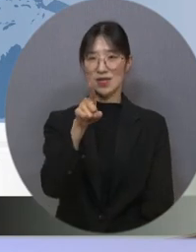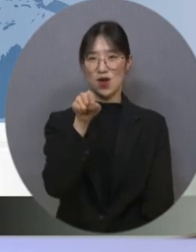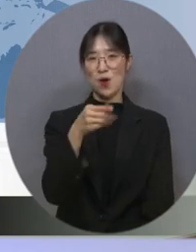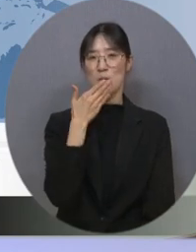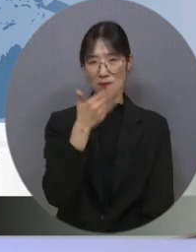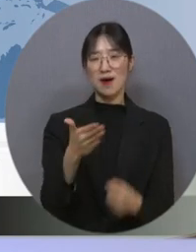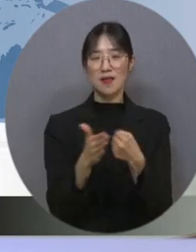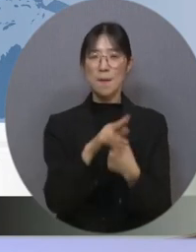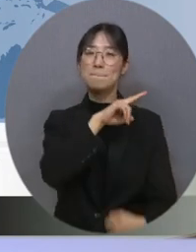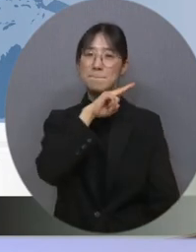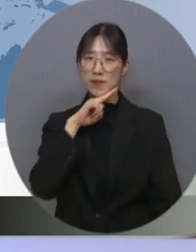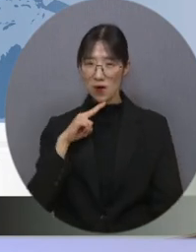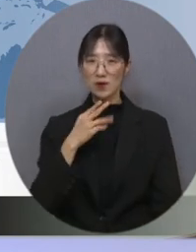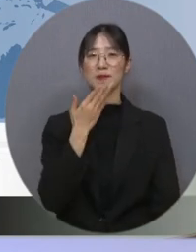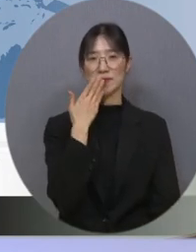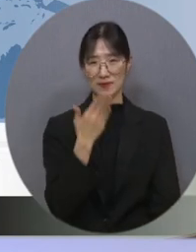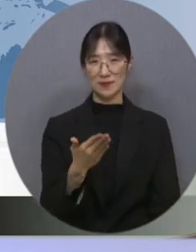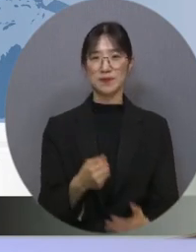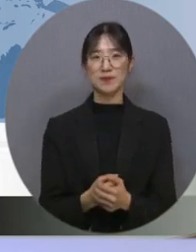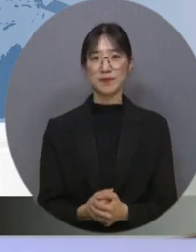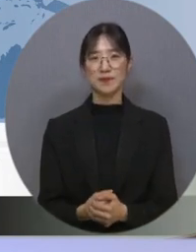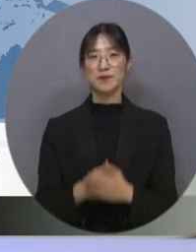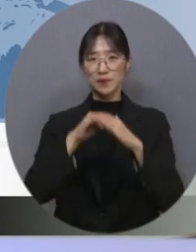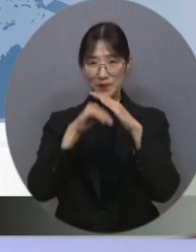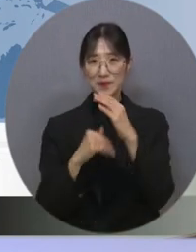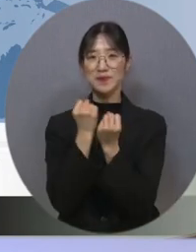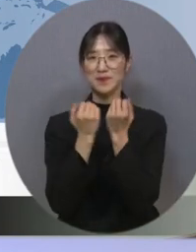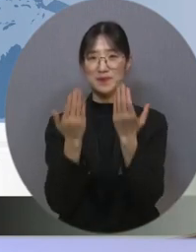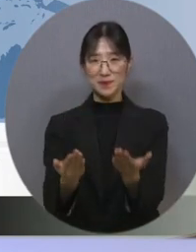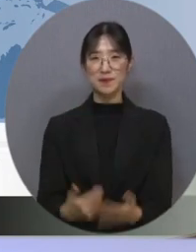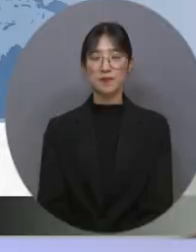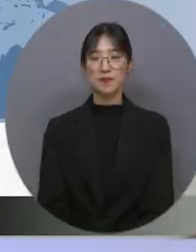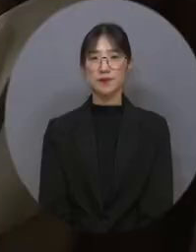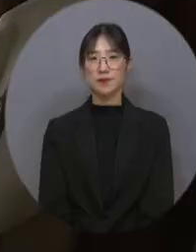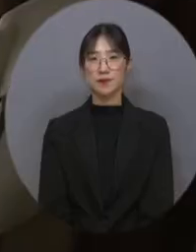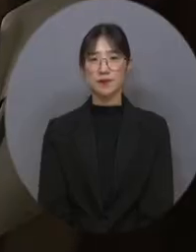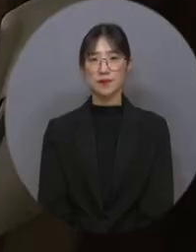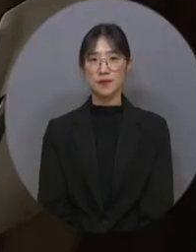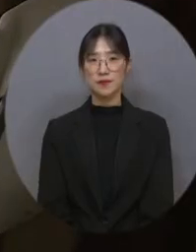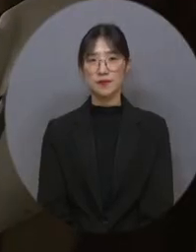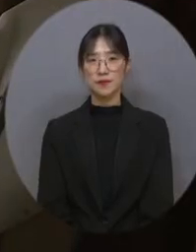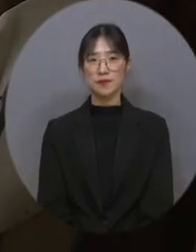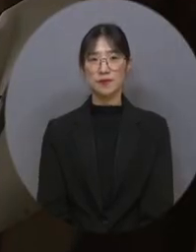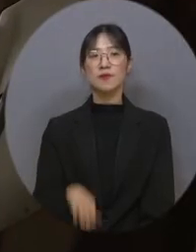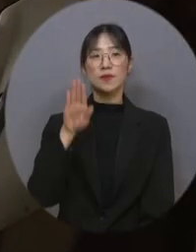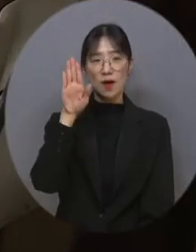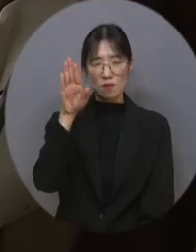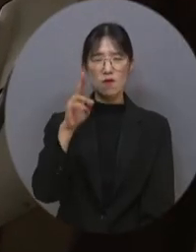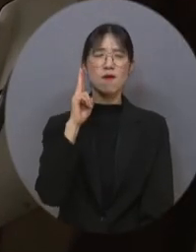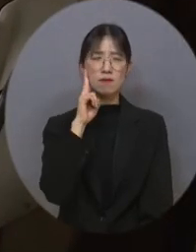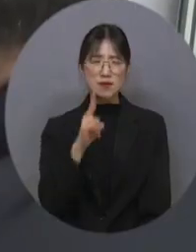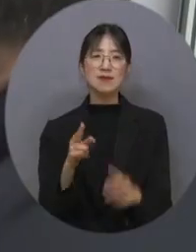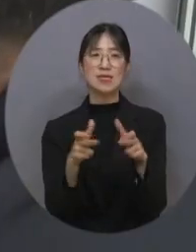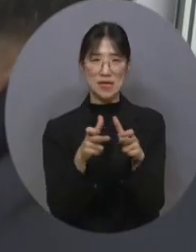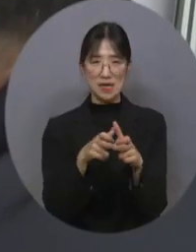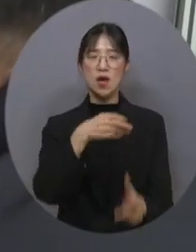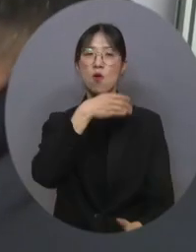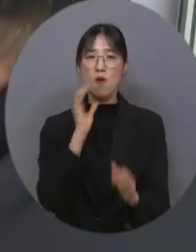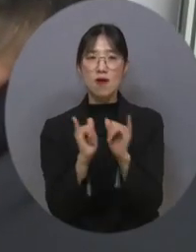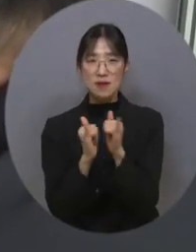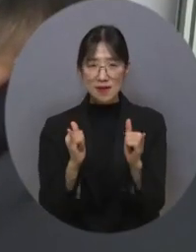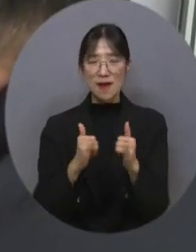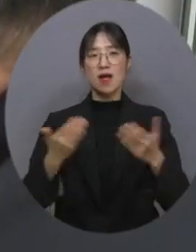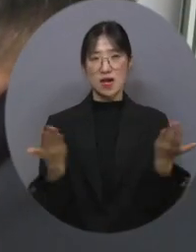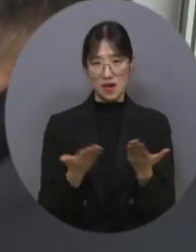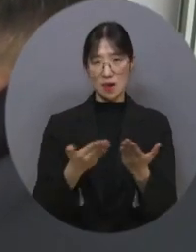훨씬 편리해질 전망입니다. 보도에 박성용 기자입니다. 앞으로 중증장애인과 고령자의